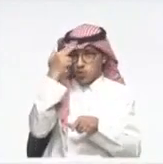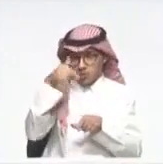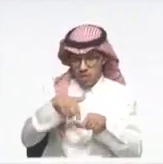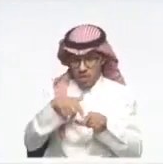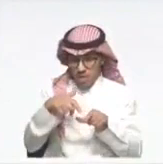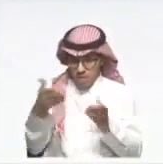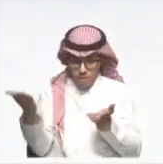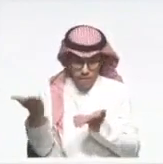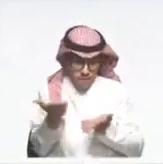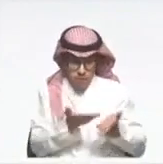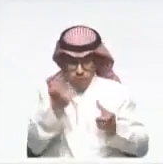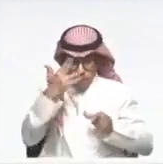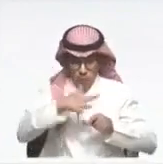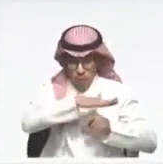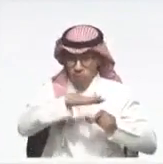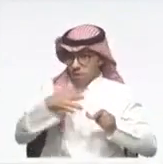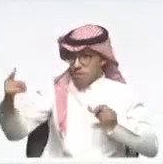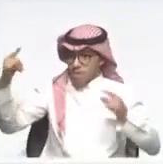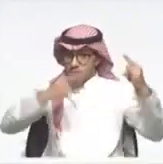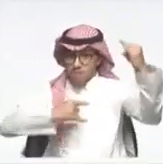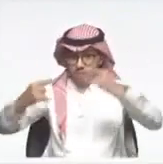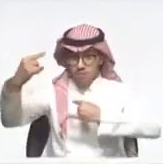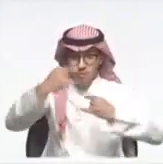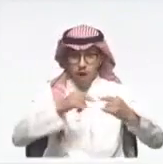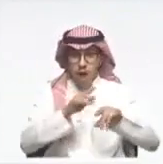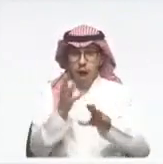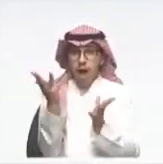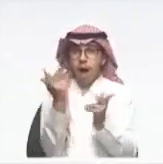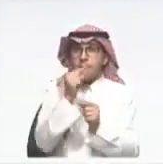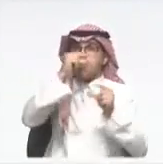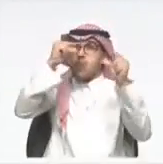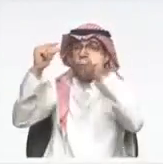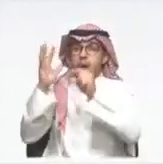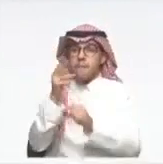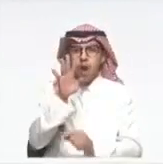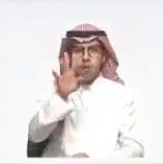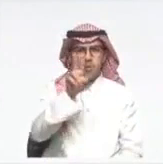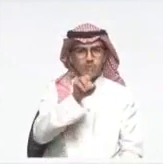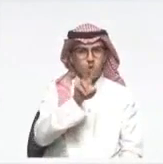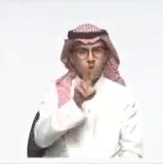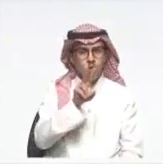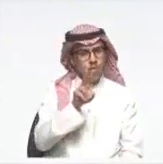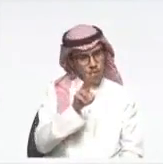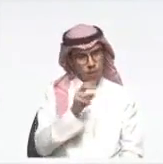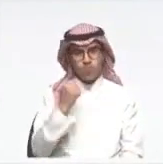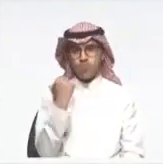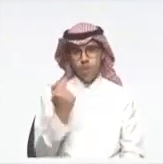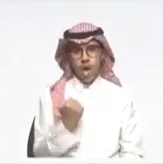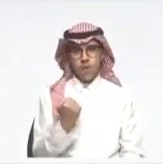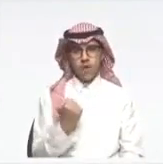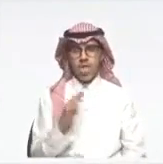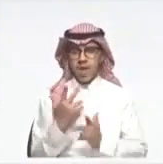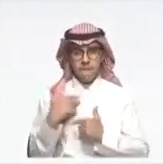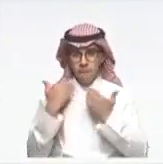لتمرين درع الخليج واجتماع قوات أكثر من 24 دولة تأكيد على قدرتنا جميعا على العمل ضمن